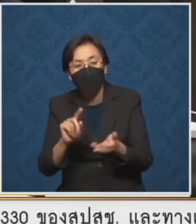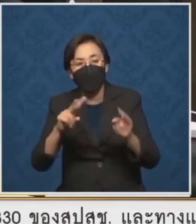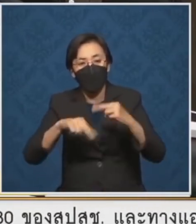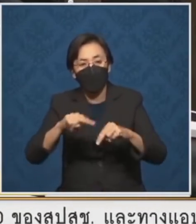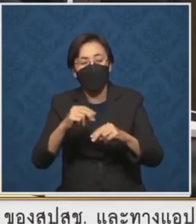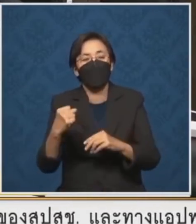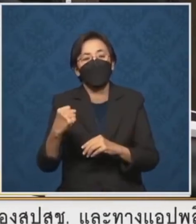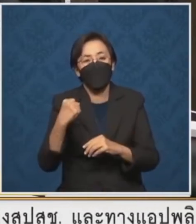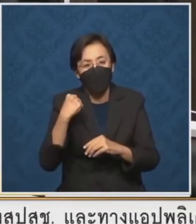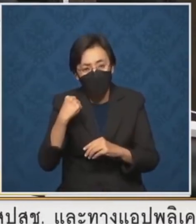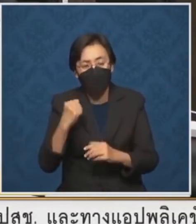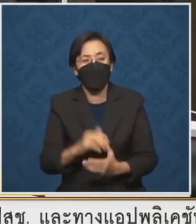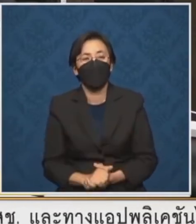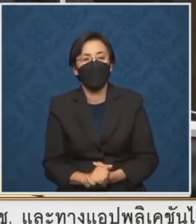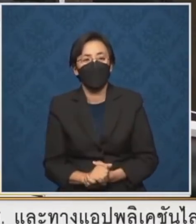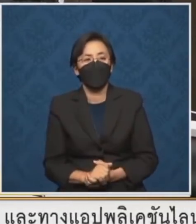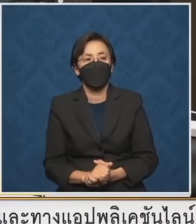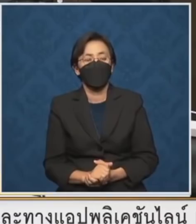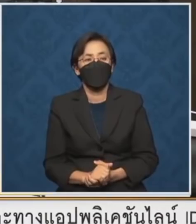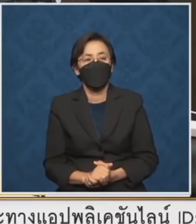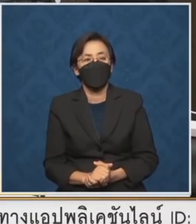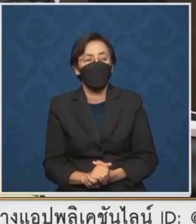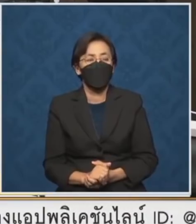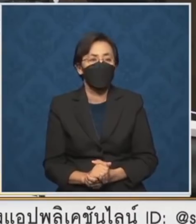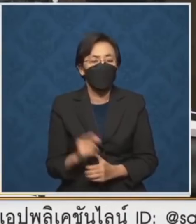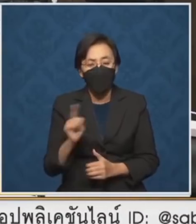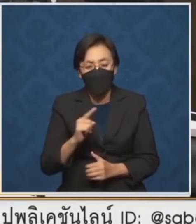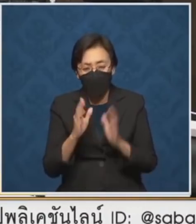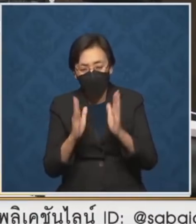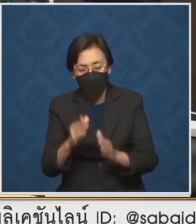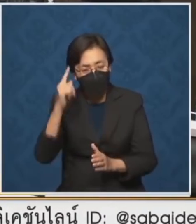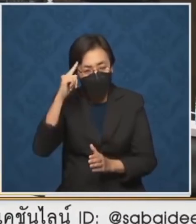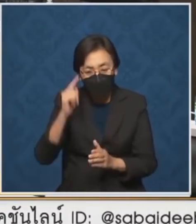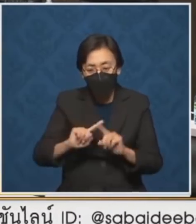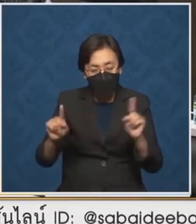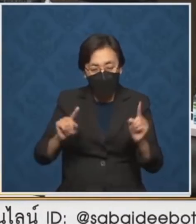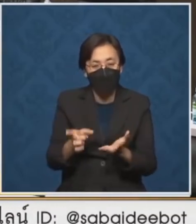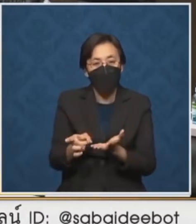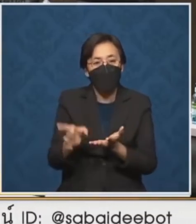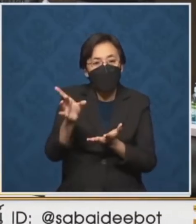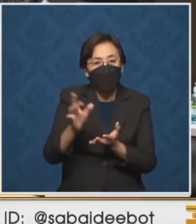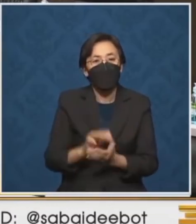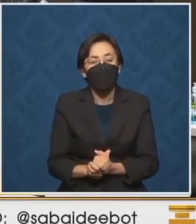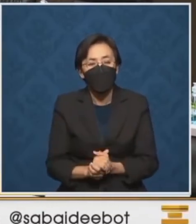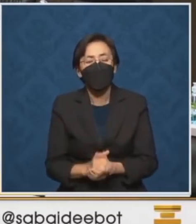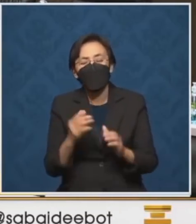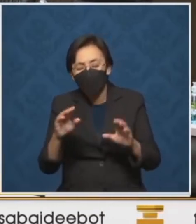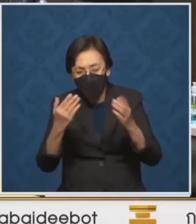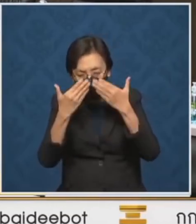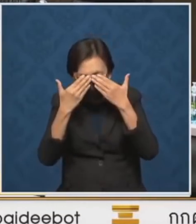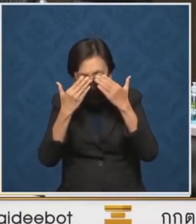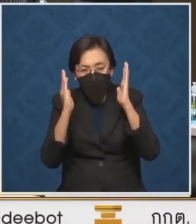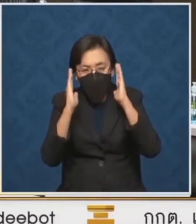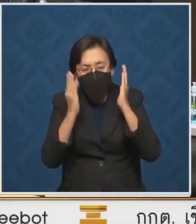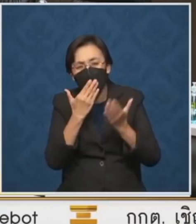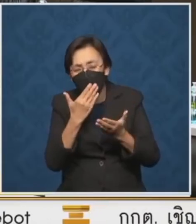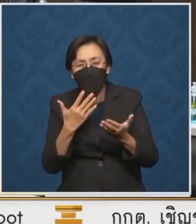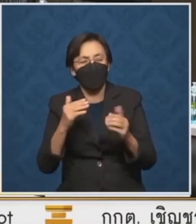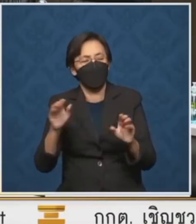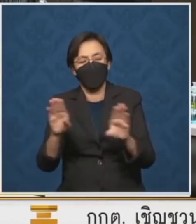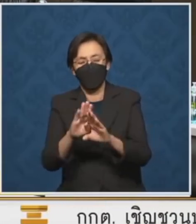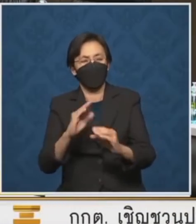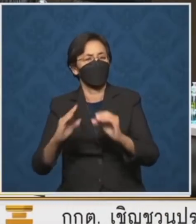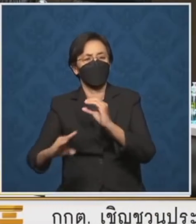ของตัวเองเพราะฉากหลังมีแต่การกำจัดคนเห็นต่างทั้งปิดหูปิดตาปิดโพสต์ปิดแอคเคาท์บน